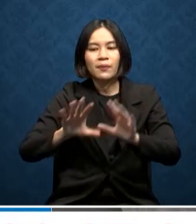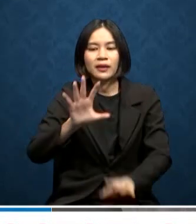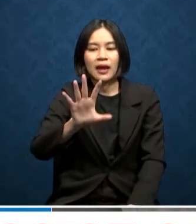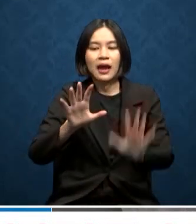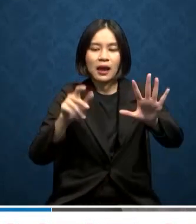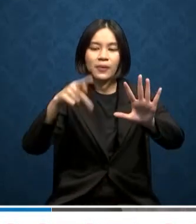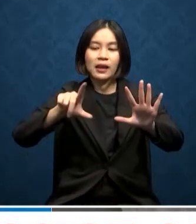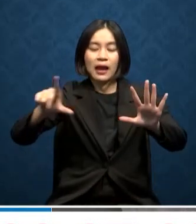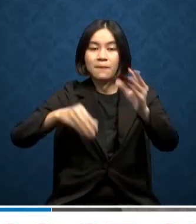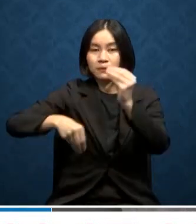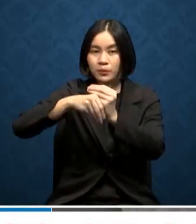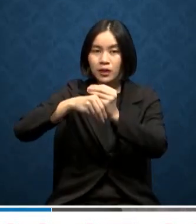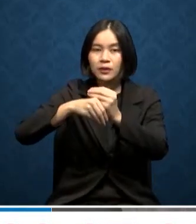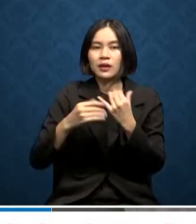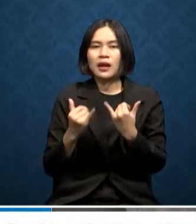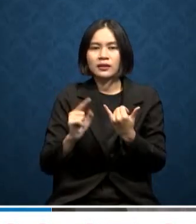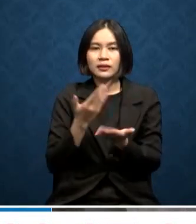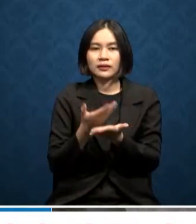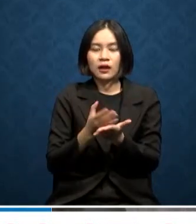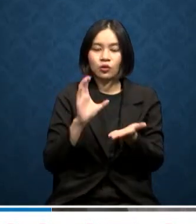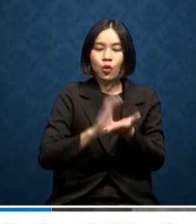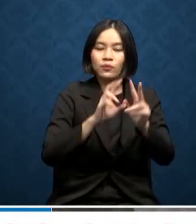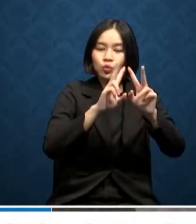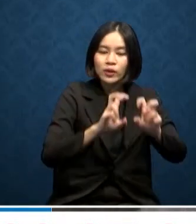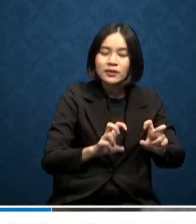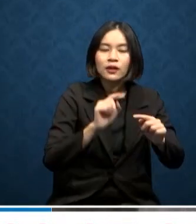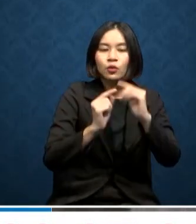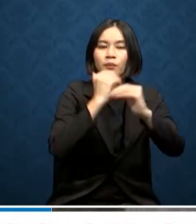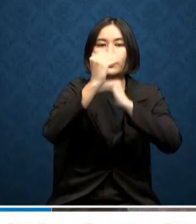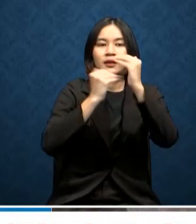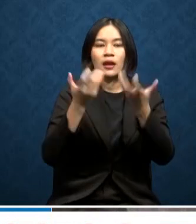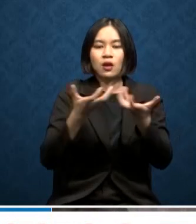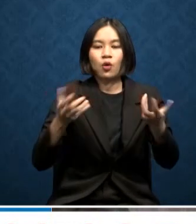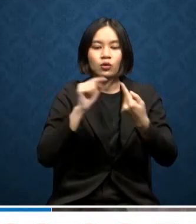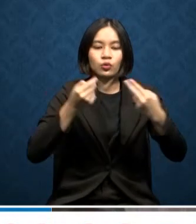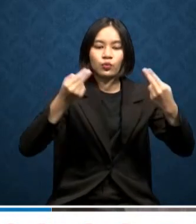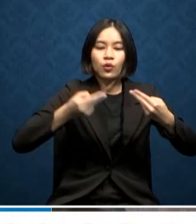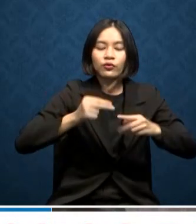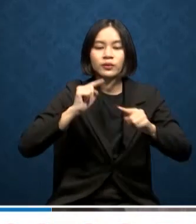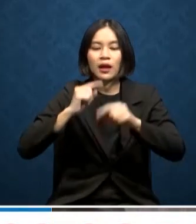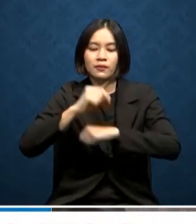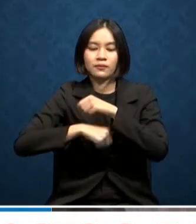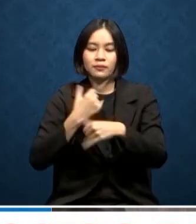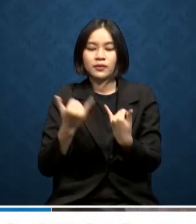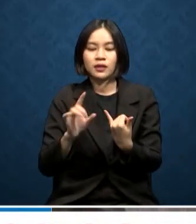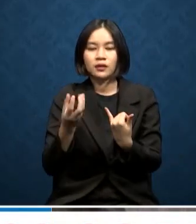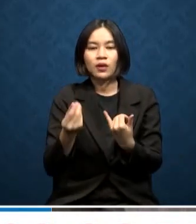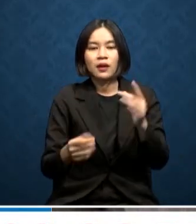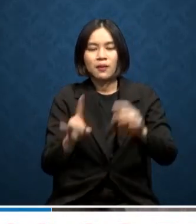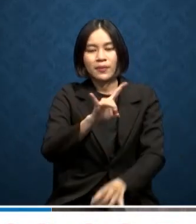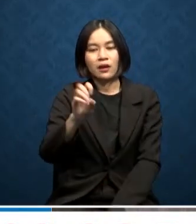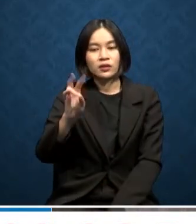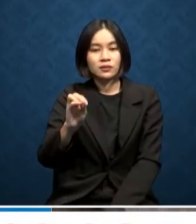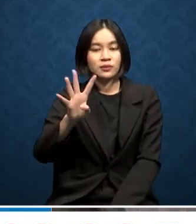านบาทนะครับในส่วนนี้เป็นงบการวิจัยประยุกต์และการพัฒนาอาวุธยุทโธปกรณ์ปีนี้นะครับ874ล้